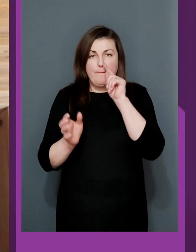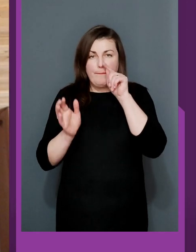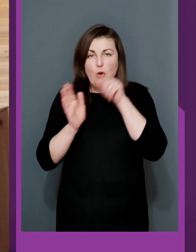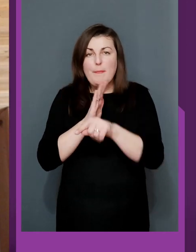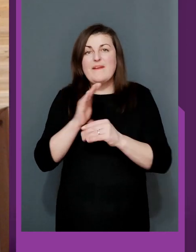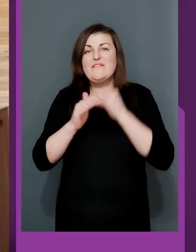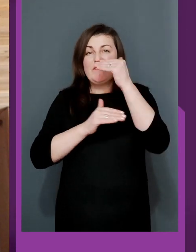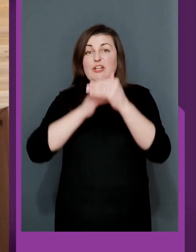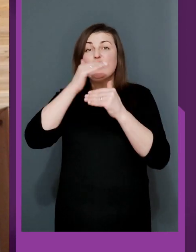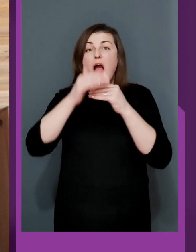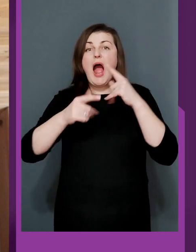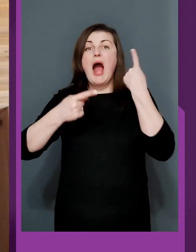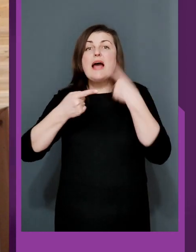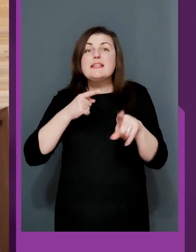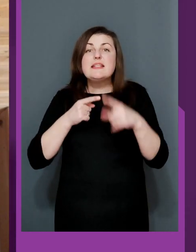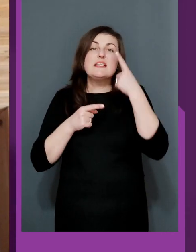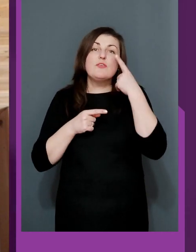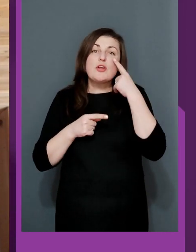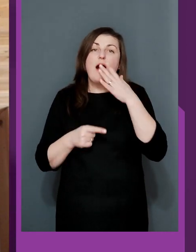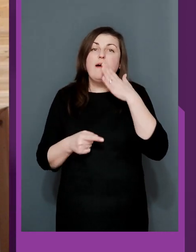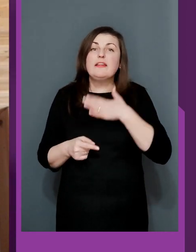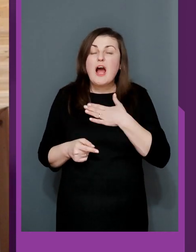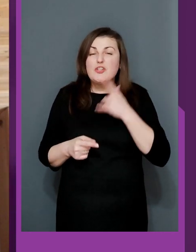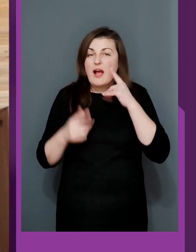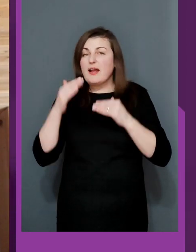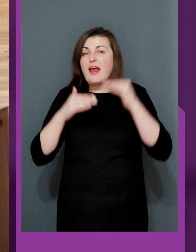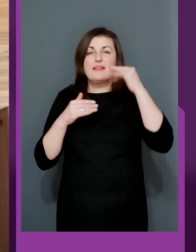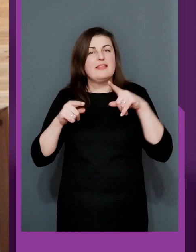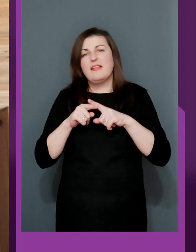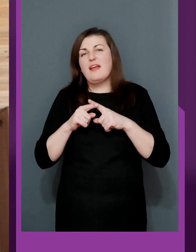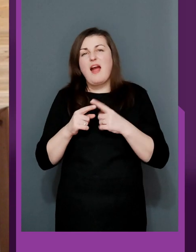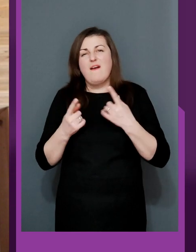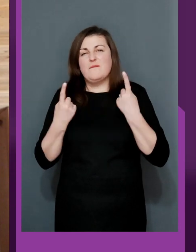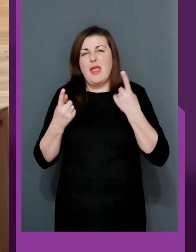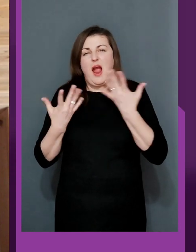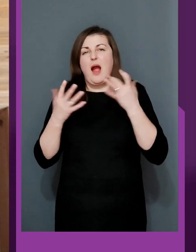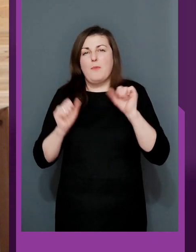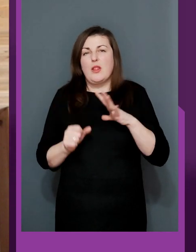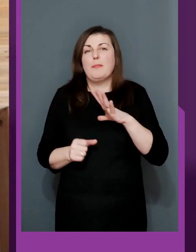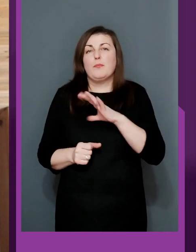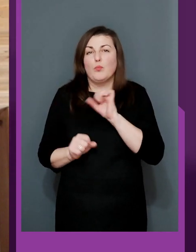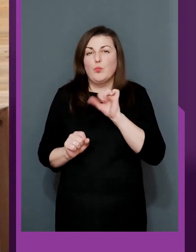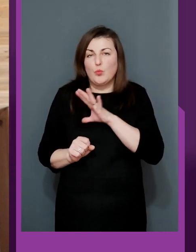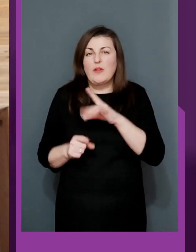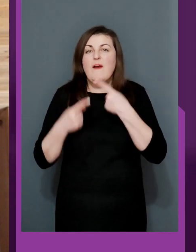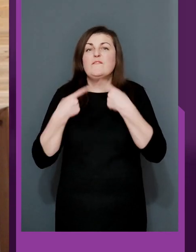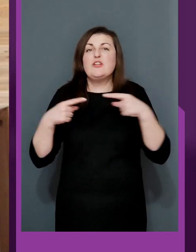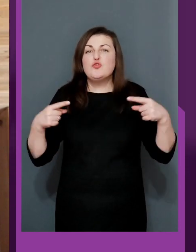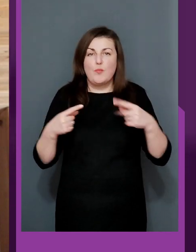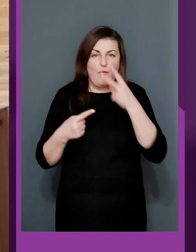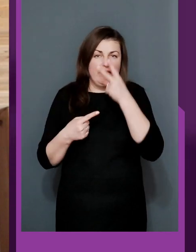вище е різниця в очках в наших рейтингах не не така суттєва як могла би бути в іншому